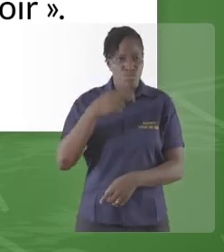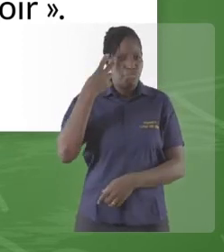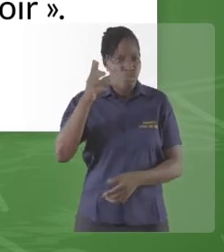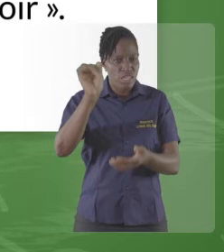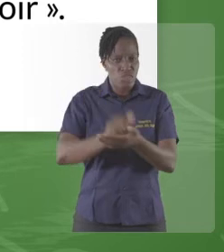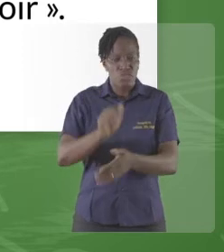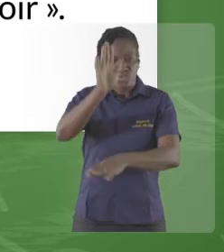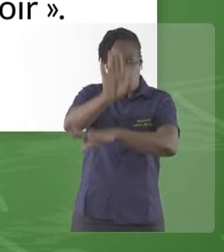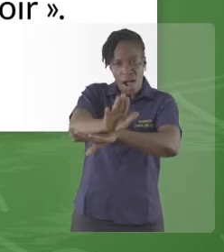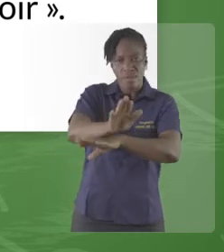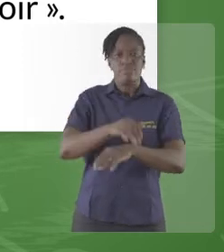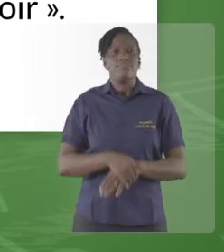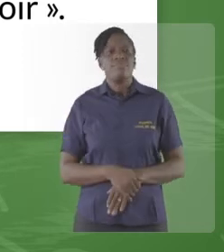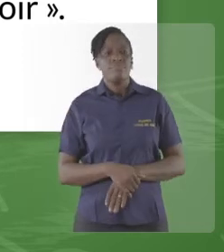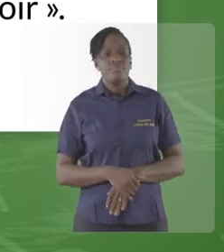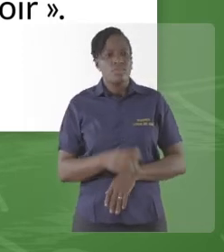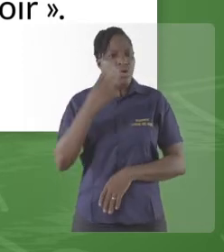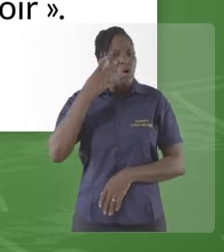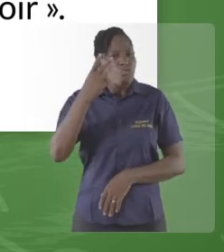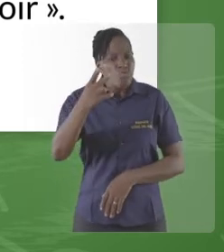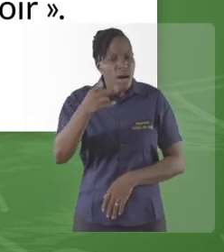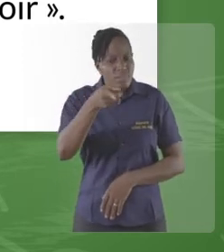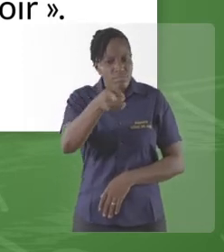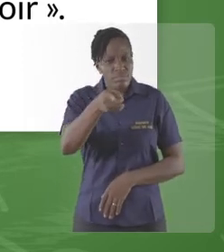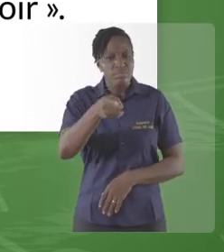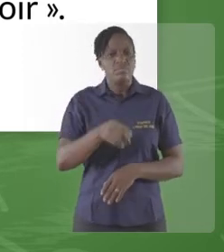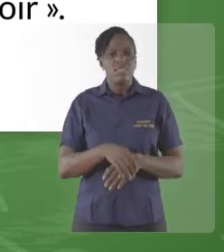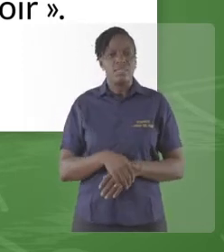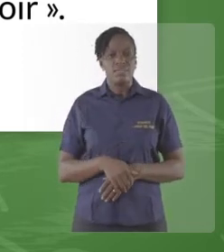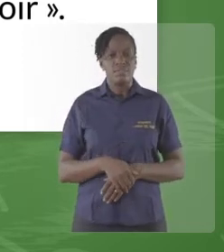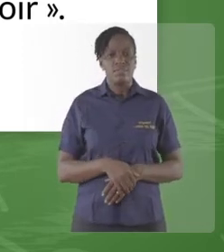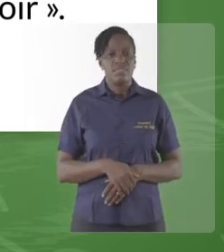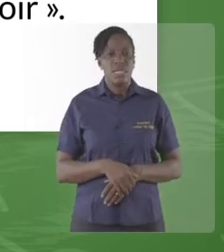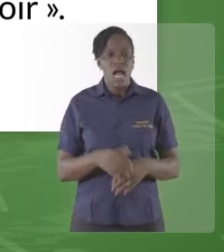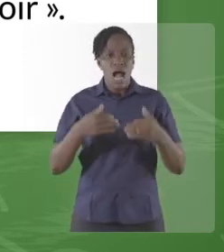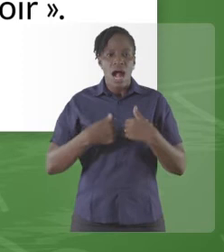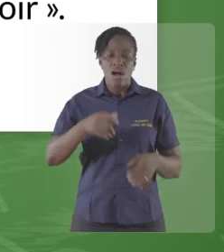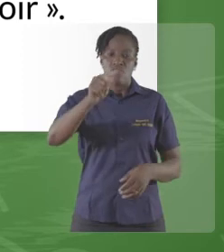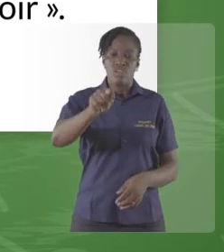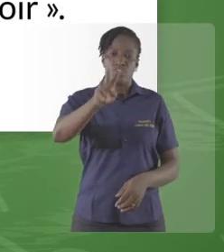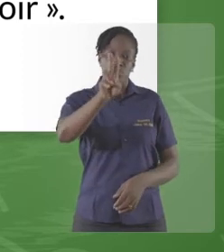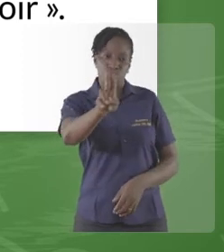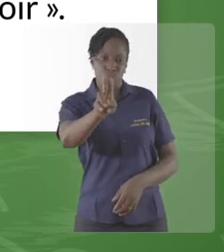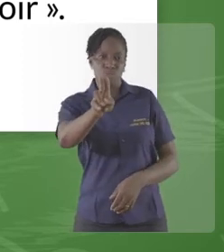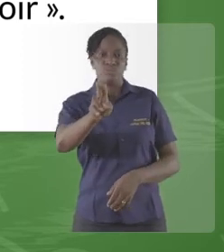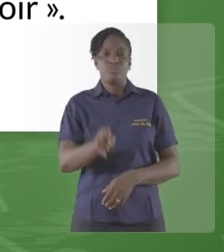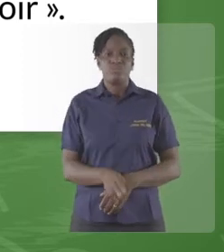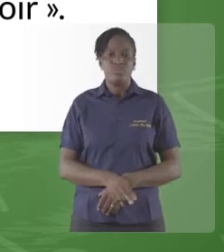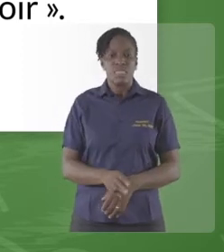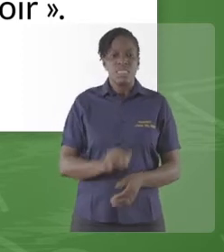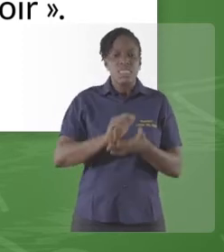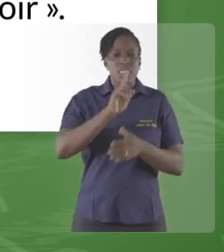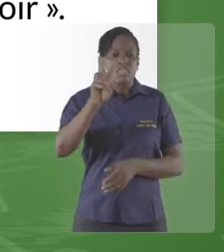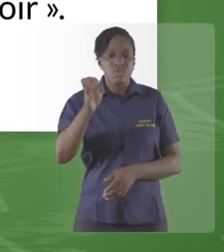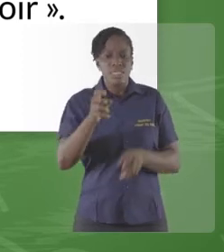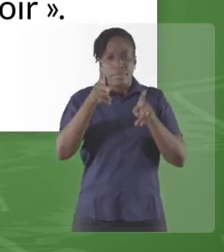ce soir. Nous voyons bien ici que nous avons tu qui renvoie à la deuxième